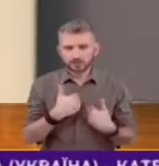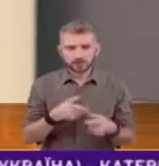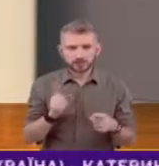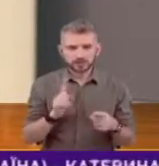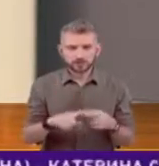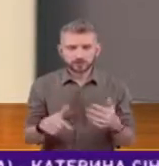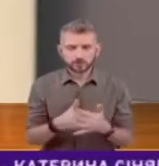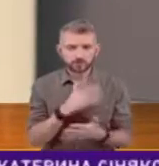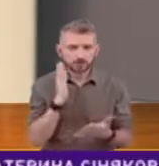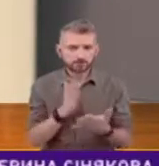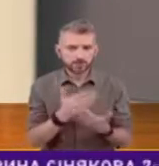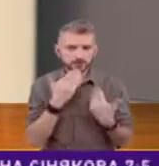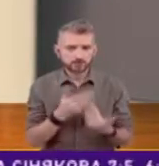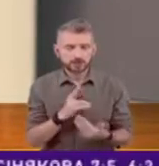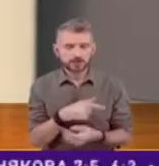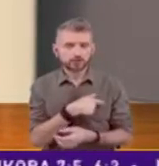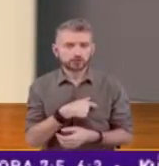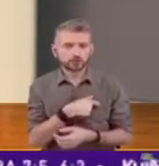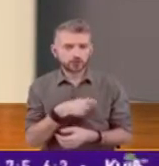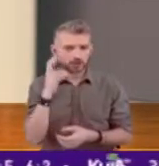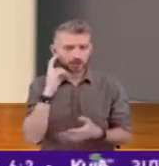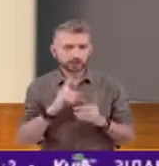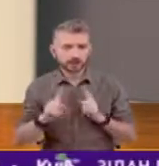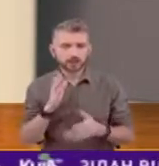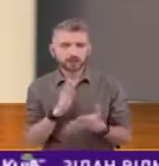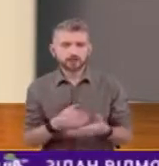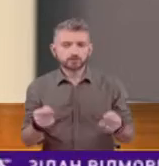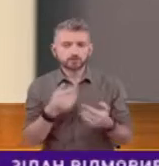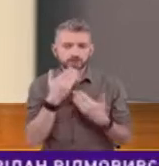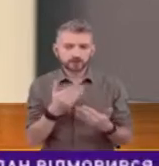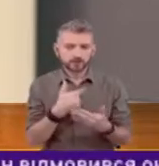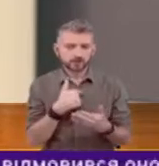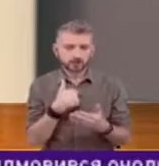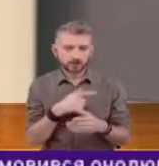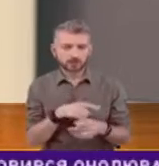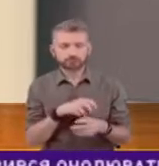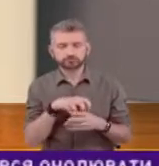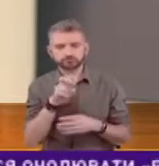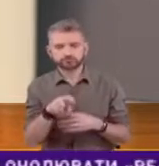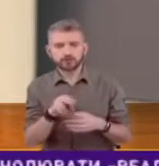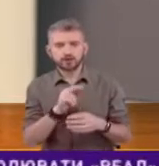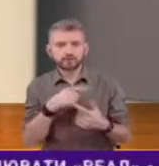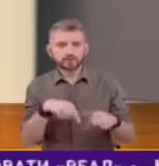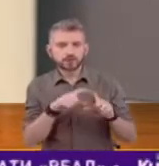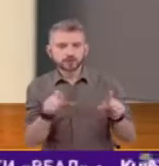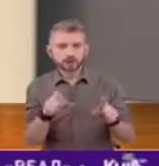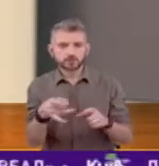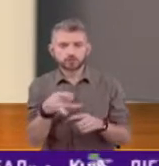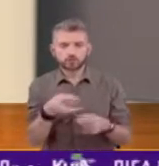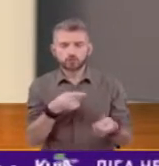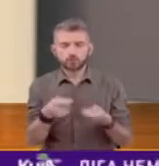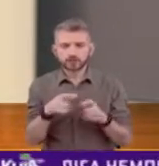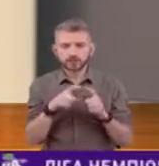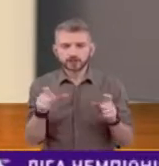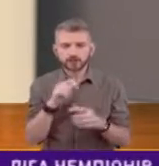це пряме звернення як до депутата Київради, є відповідне звернення, я його відповідно переправляю чи в департамент, чи в районне управління з